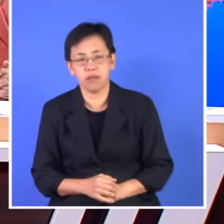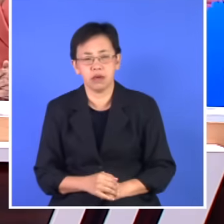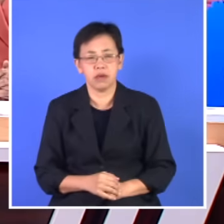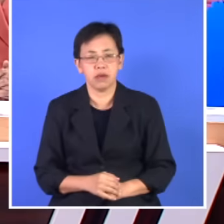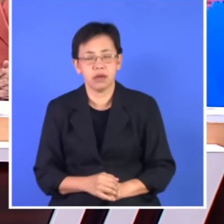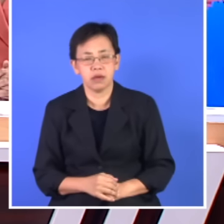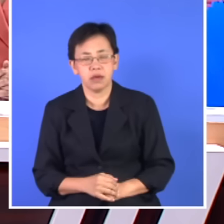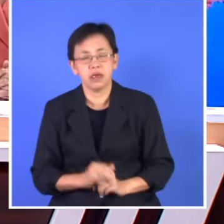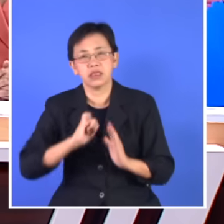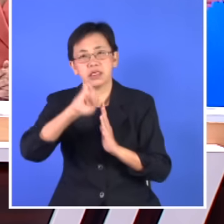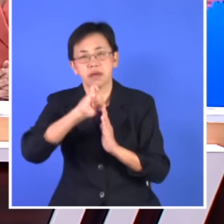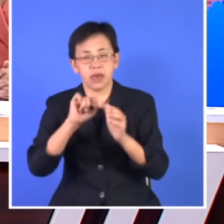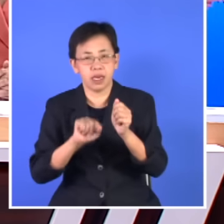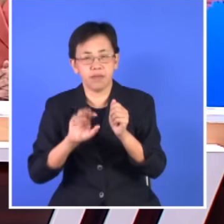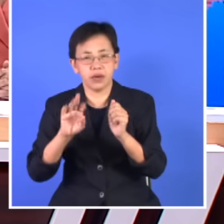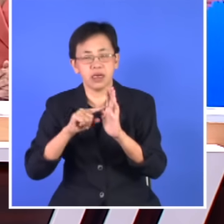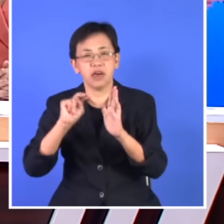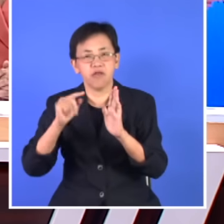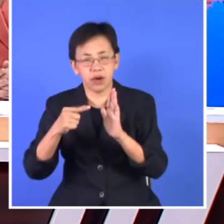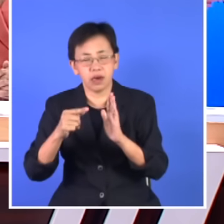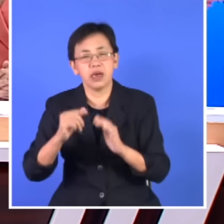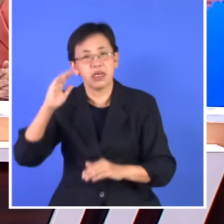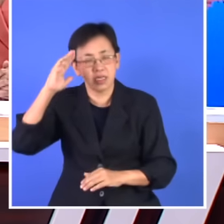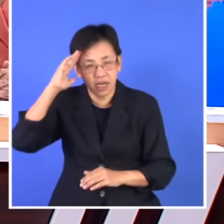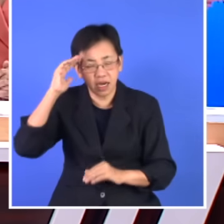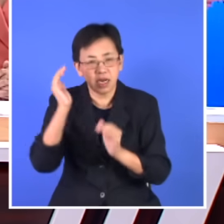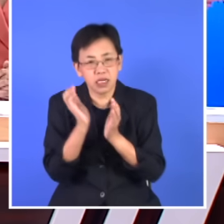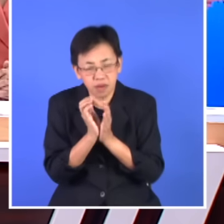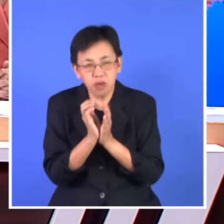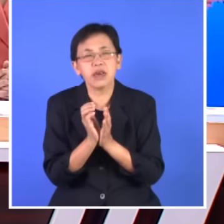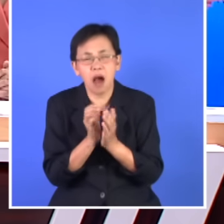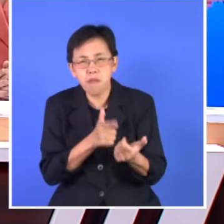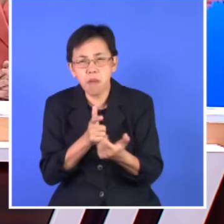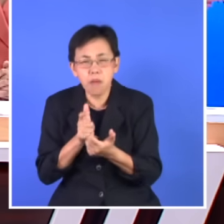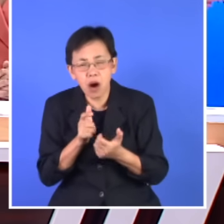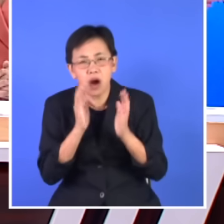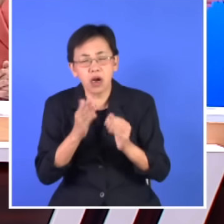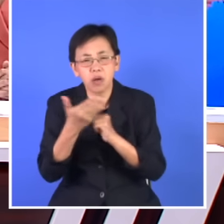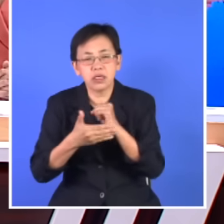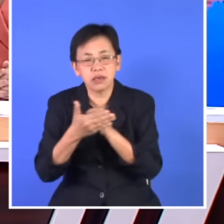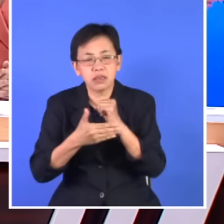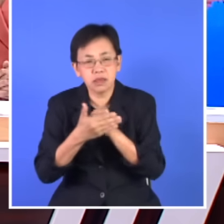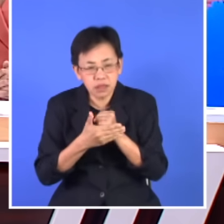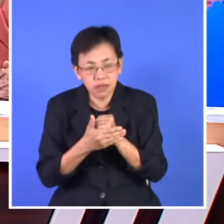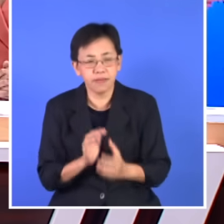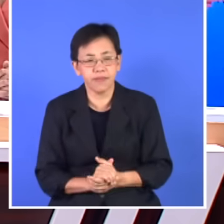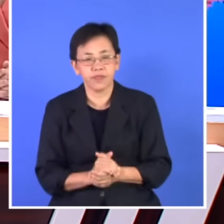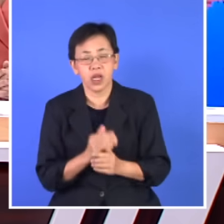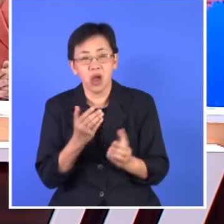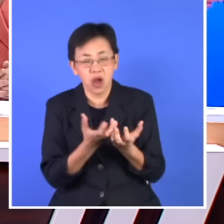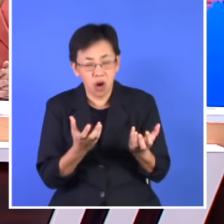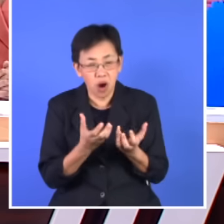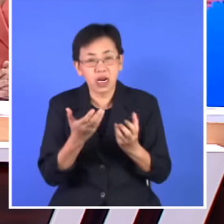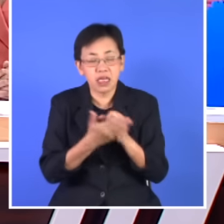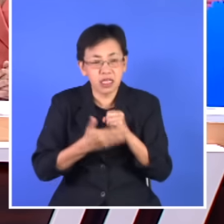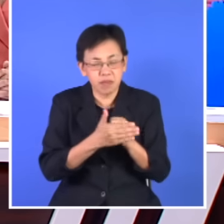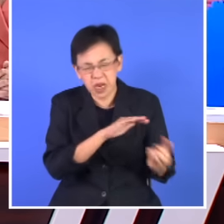ทหารเนี่ยปะทะกับกลุ่มขบวนการในขนยาเสพติดเนี่ยข้ามเข้ามาในประเทศนะครับสุดท้ายนี่มีการปะทะกันฝ่ายที่ขนยาเนี่ยครับ